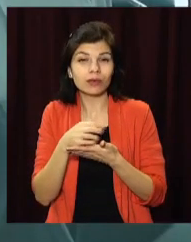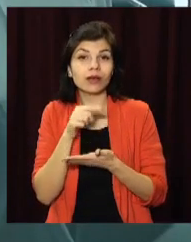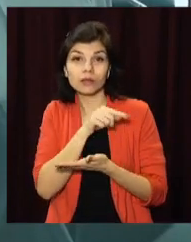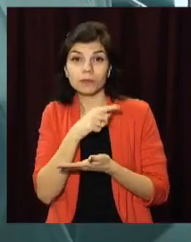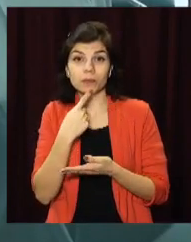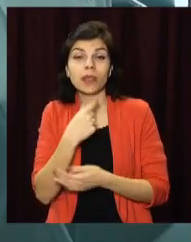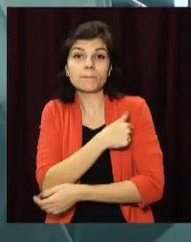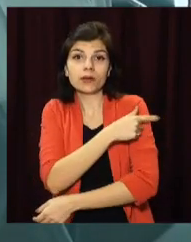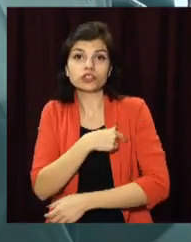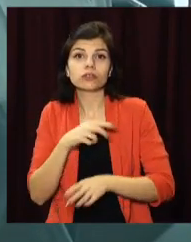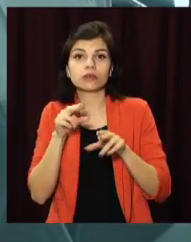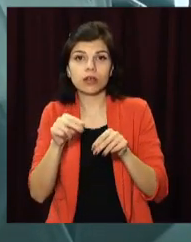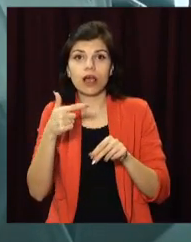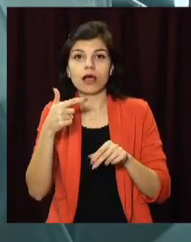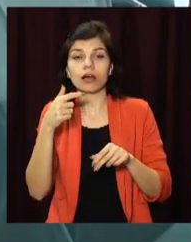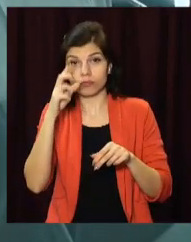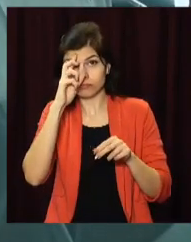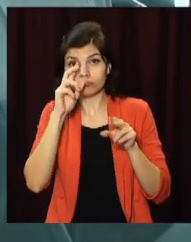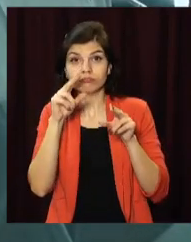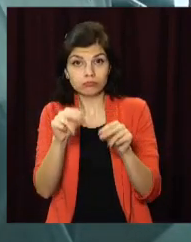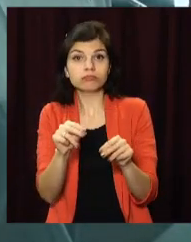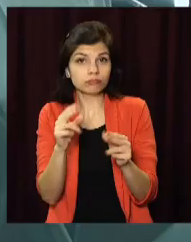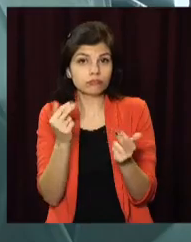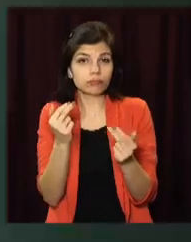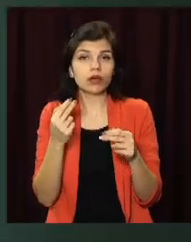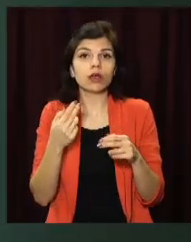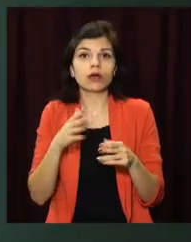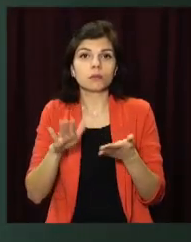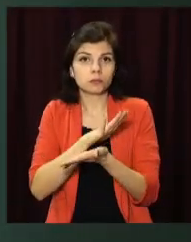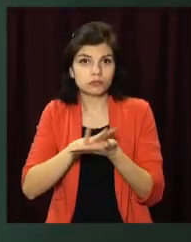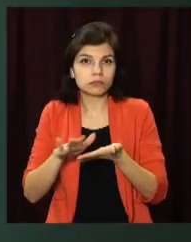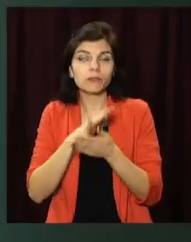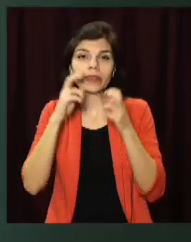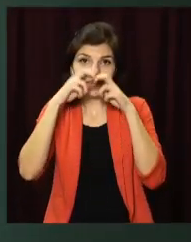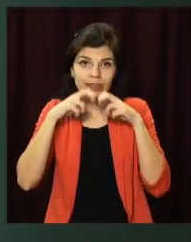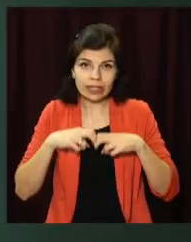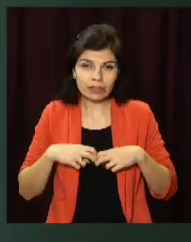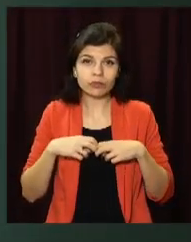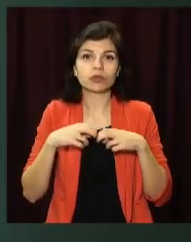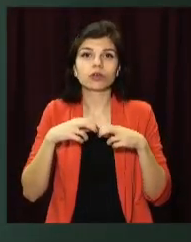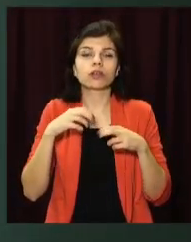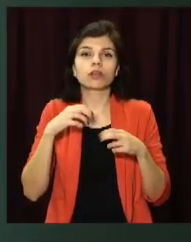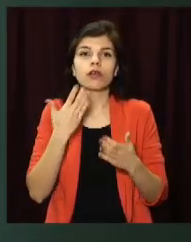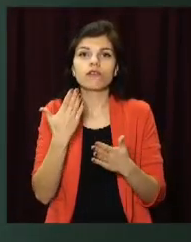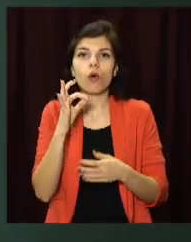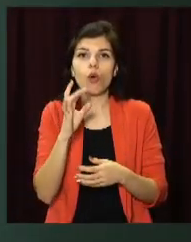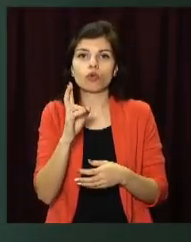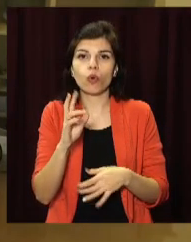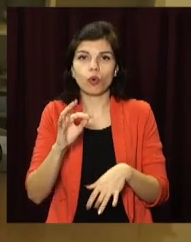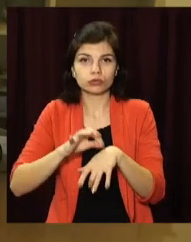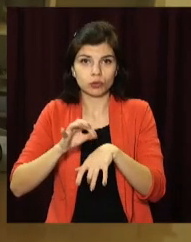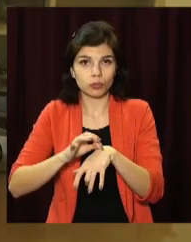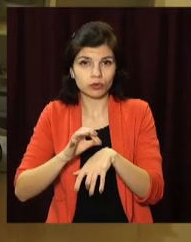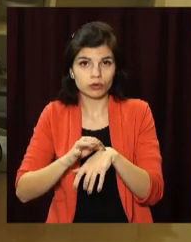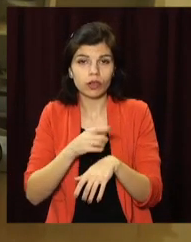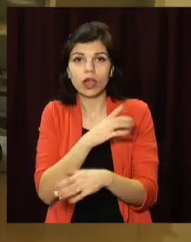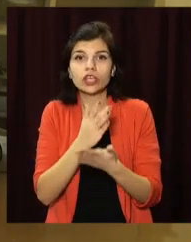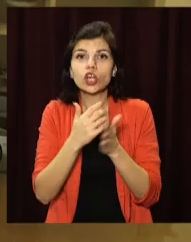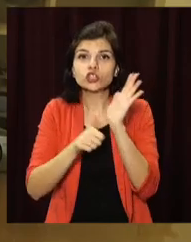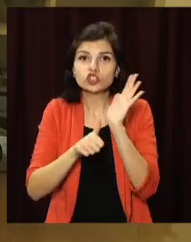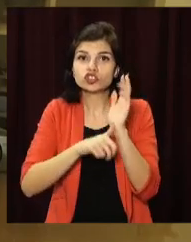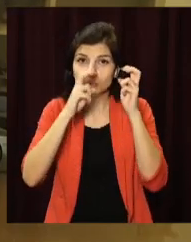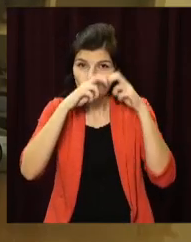програми медичних гарантій держава гарантує пацієнтам безоплатні послуги з діагностики та лікування онкологічних захворювань. У програмі 6